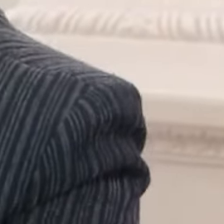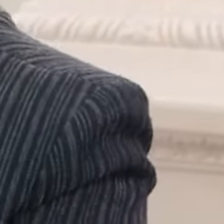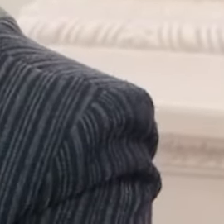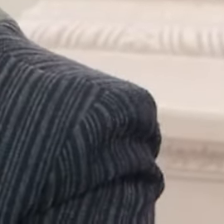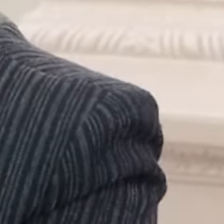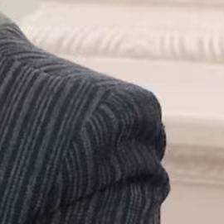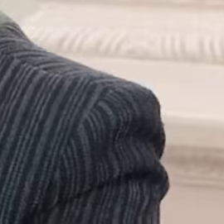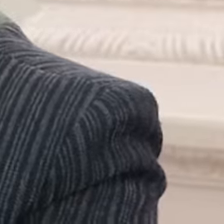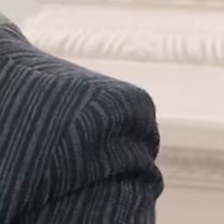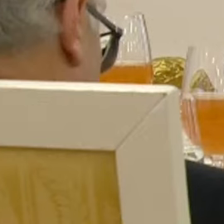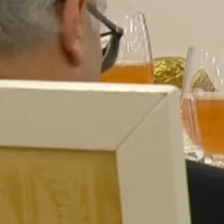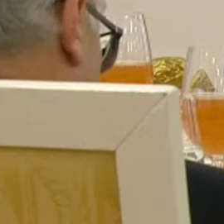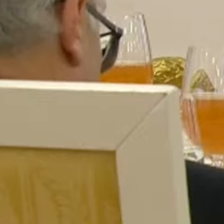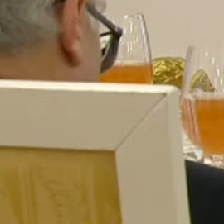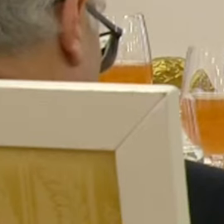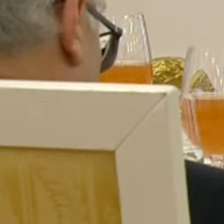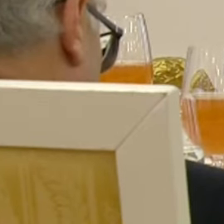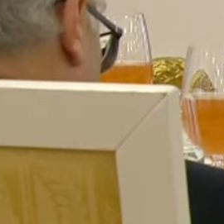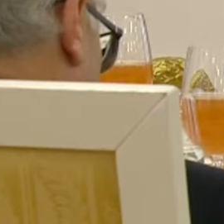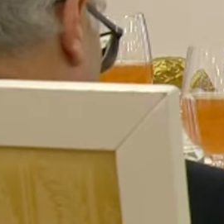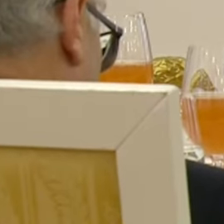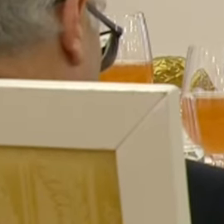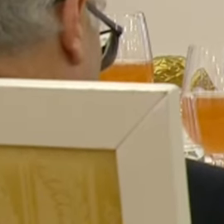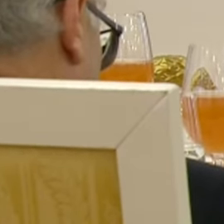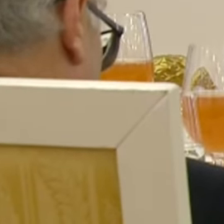srovenk. Upė verk, ne,